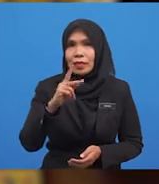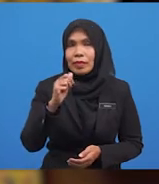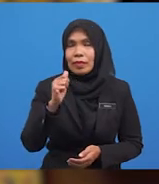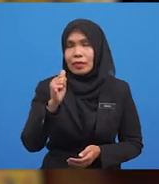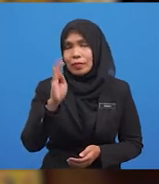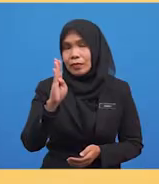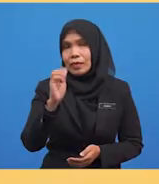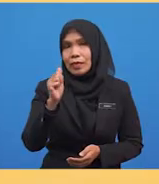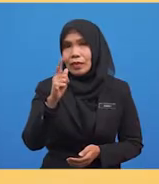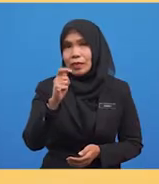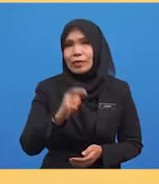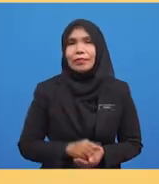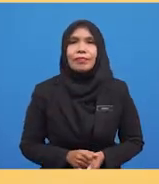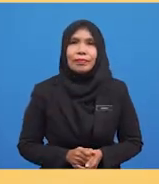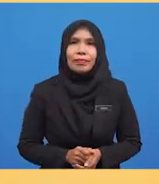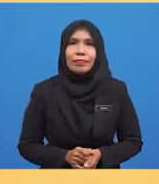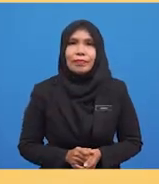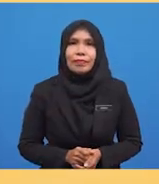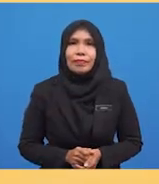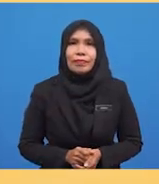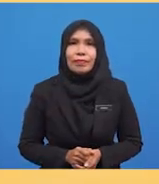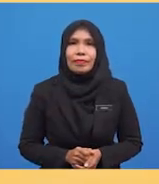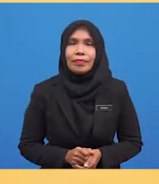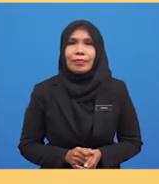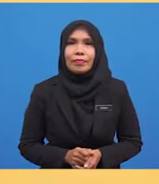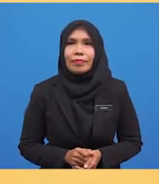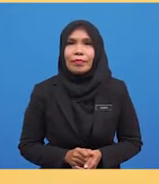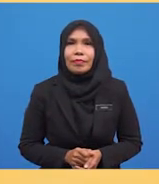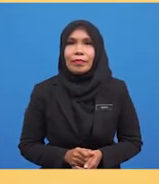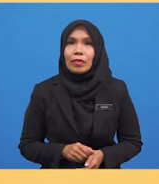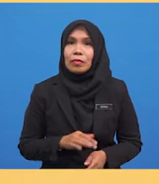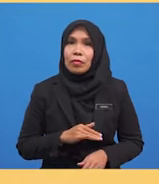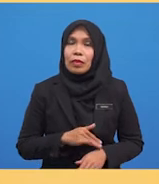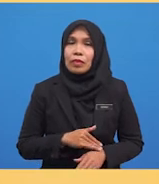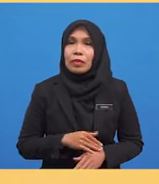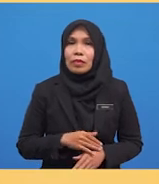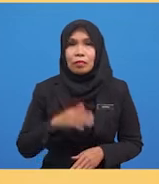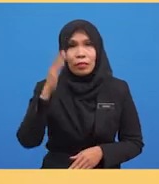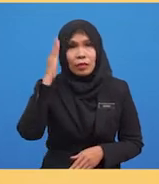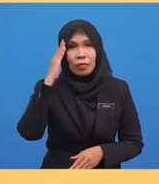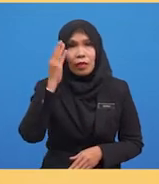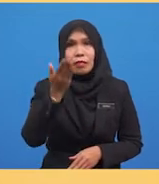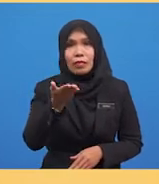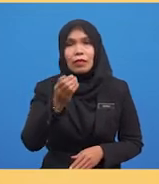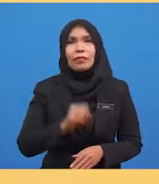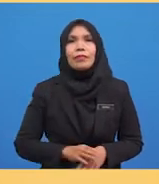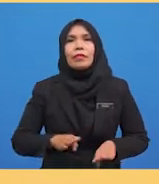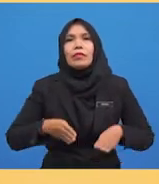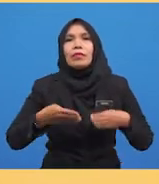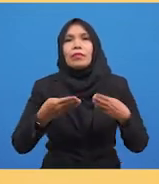kebat. Soalannya berbunyi, pada pendapat anda, bagaimanakah